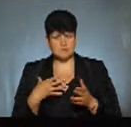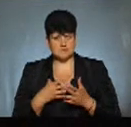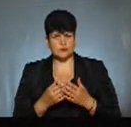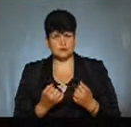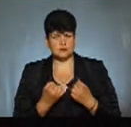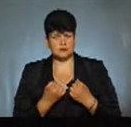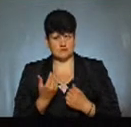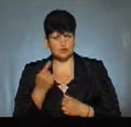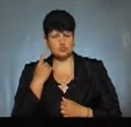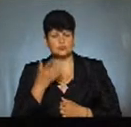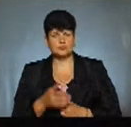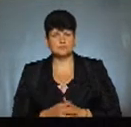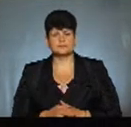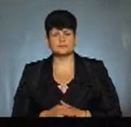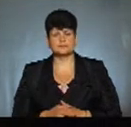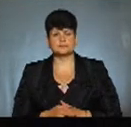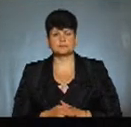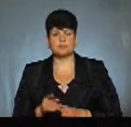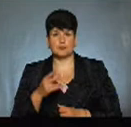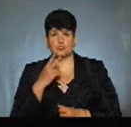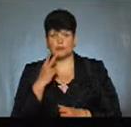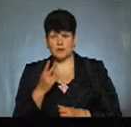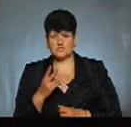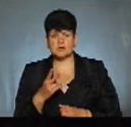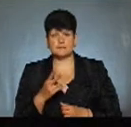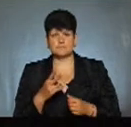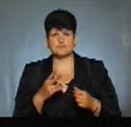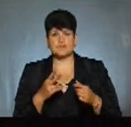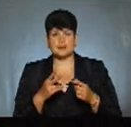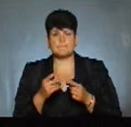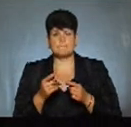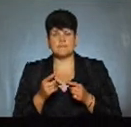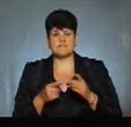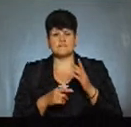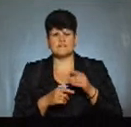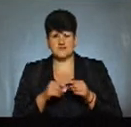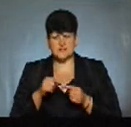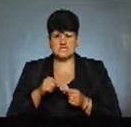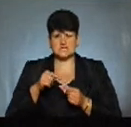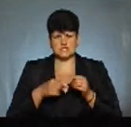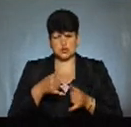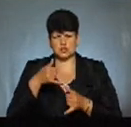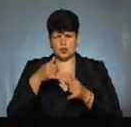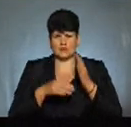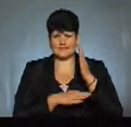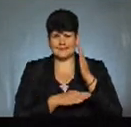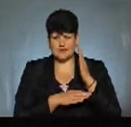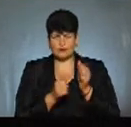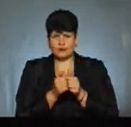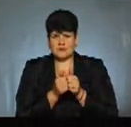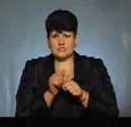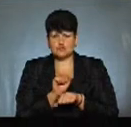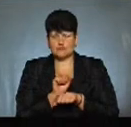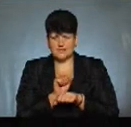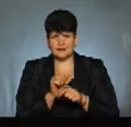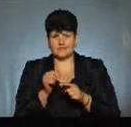на вашу думку? Як ми побачили в сюжеті, блискавку притягнуло високе дерево, яке стояло поруч із зупинкою. Насправді,